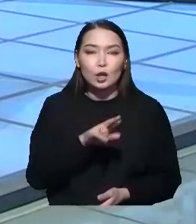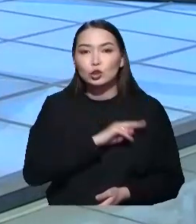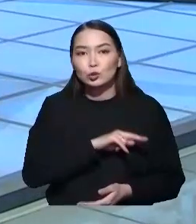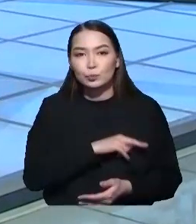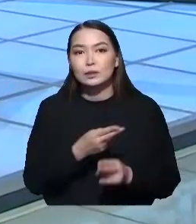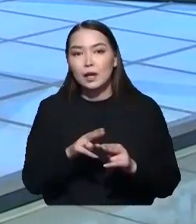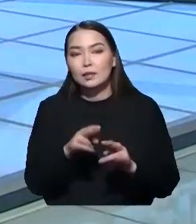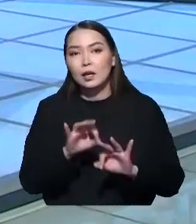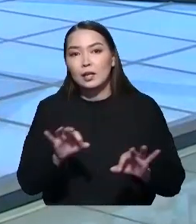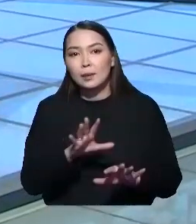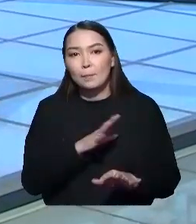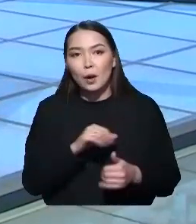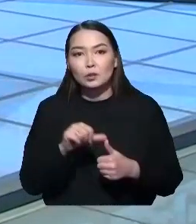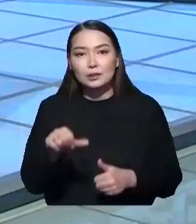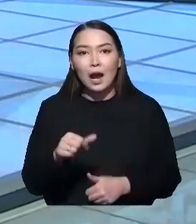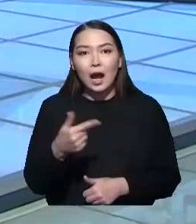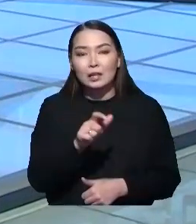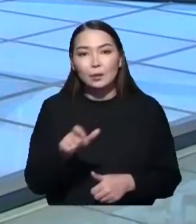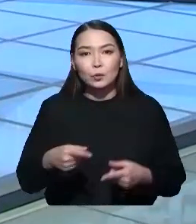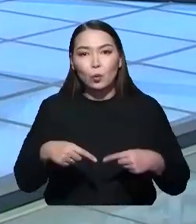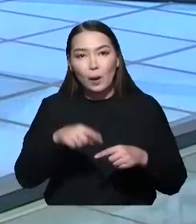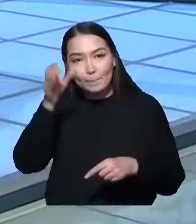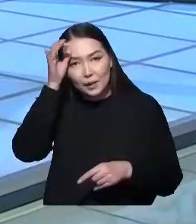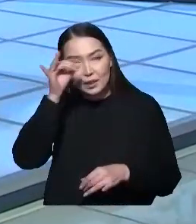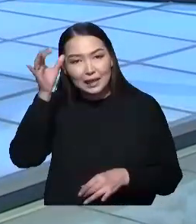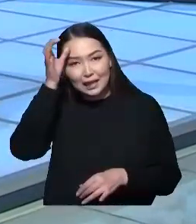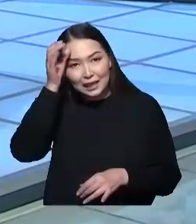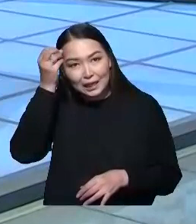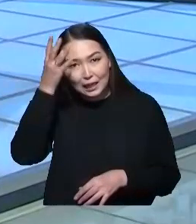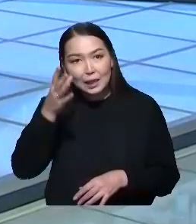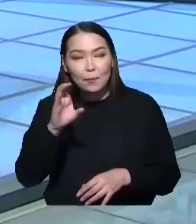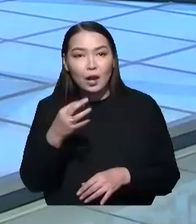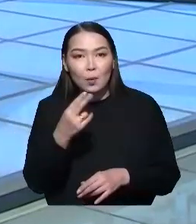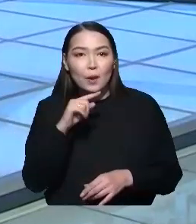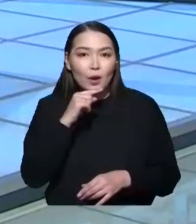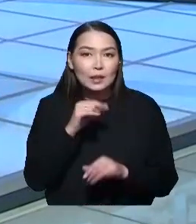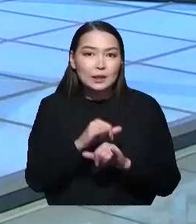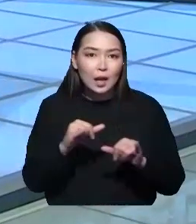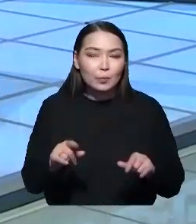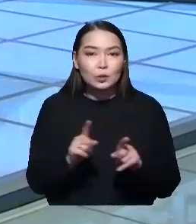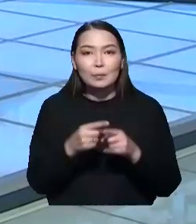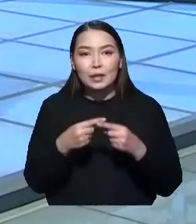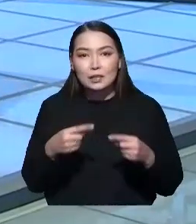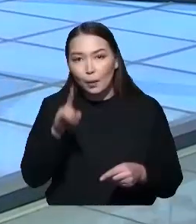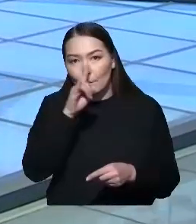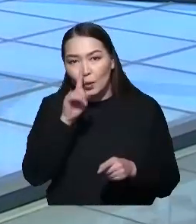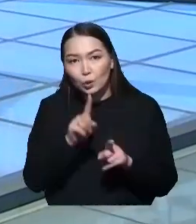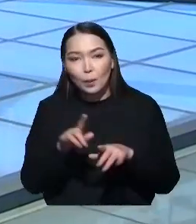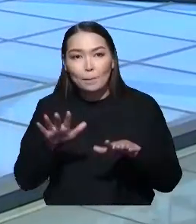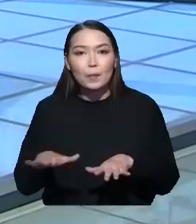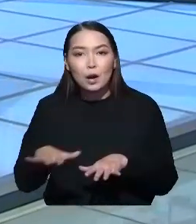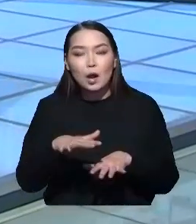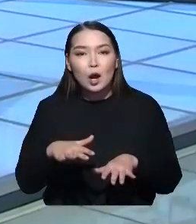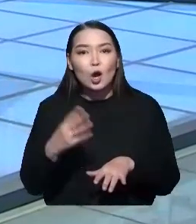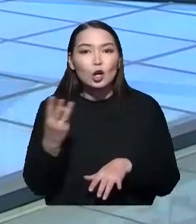бөлек азаматтық қоғам, білім және ғылым, әлеуметтік экономикалық даму секілді секциялар өтті. Мұнайлы өлкеде өткелі жатқан үшінші құрылтай